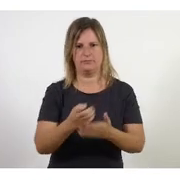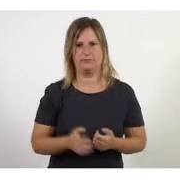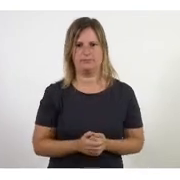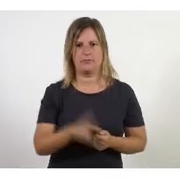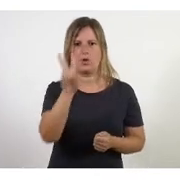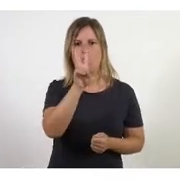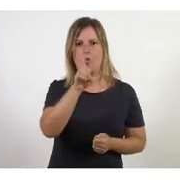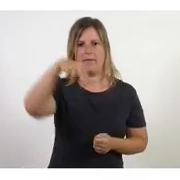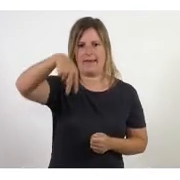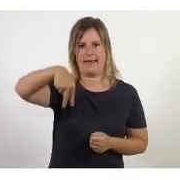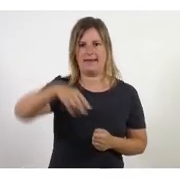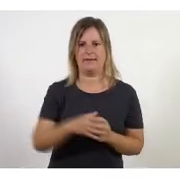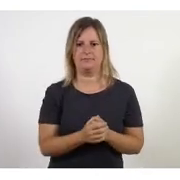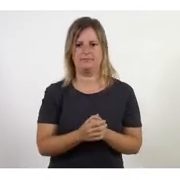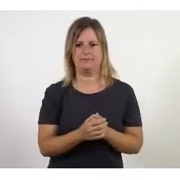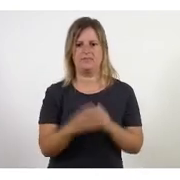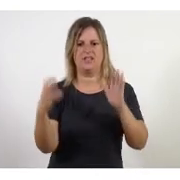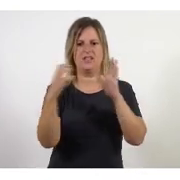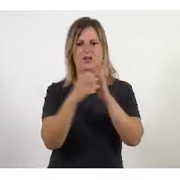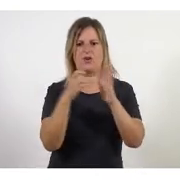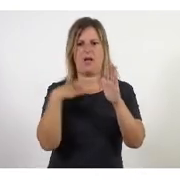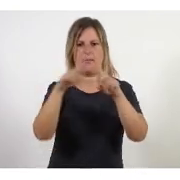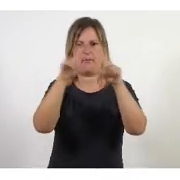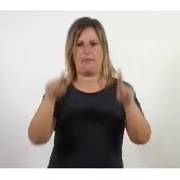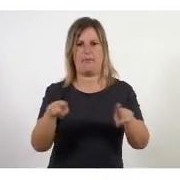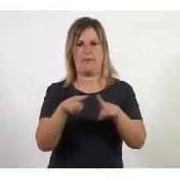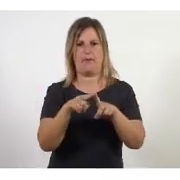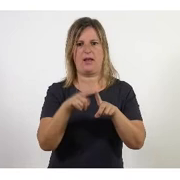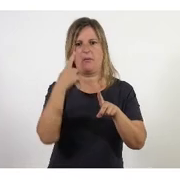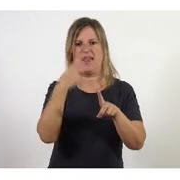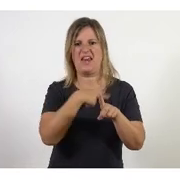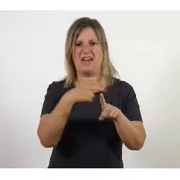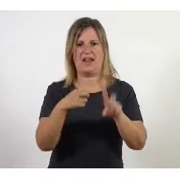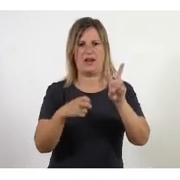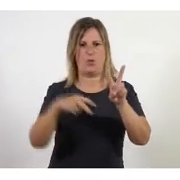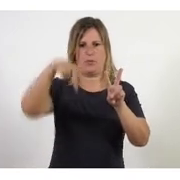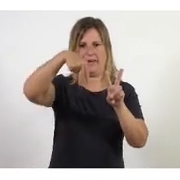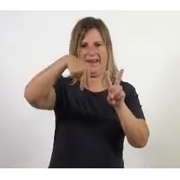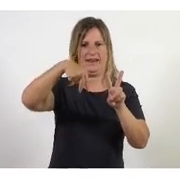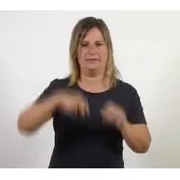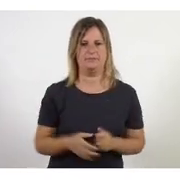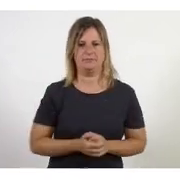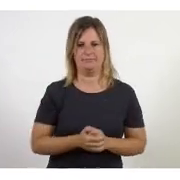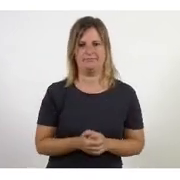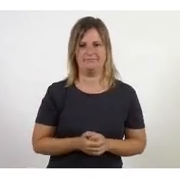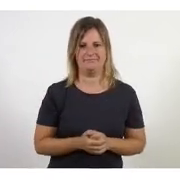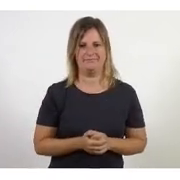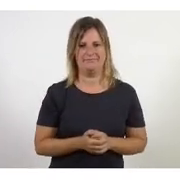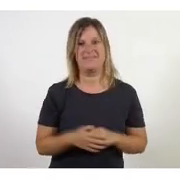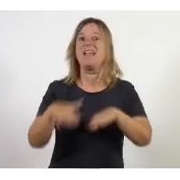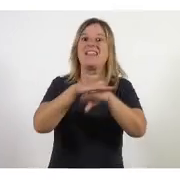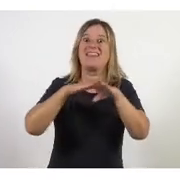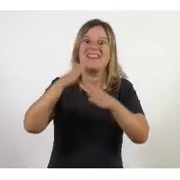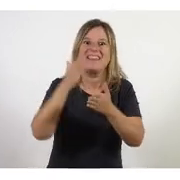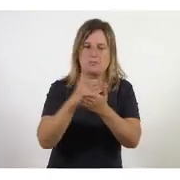V-N, la icona és... fons blanc amb V-N amb color negre. Perfecte, fantàstic. Et deixo seguir, disculpa. No passa